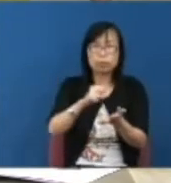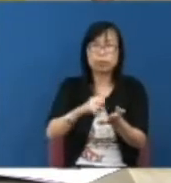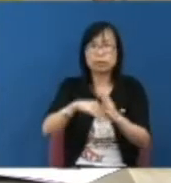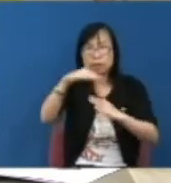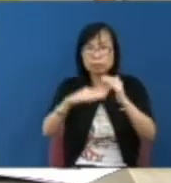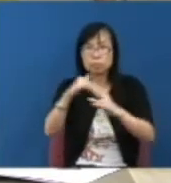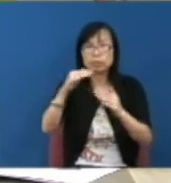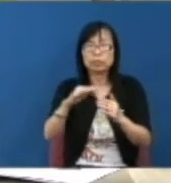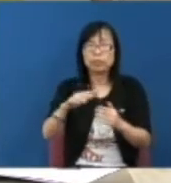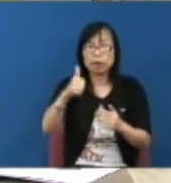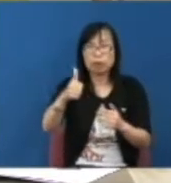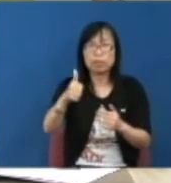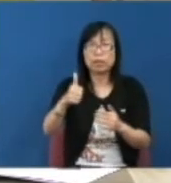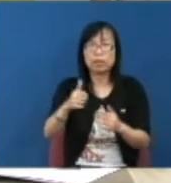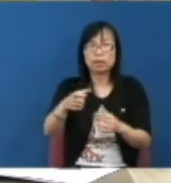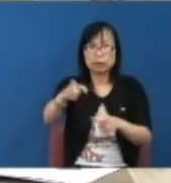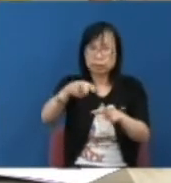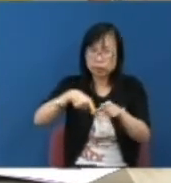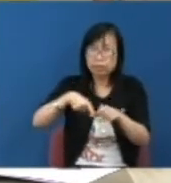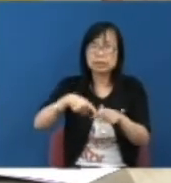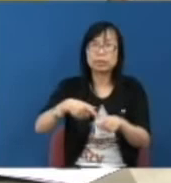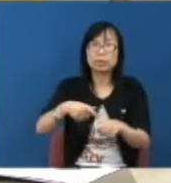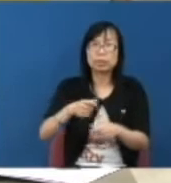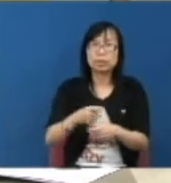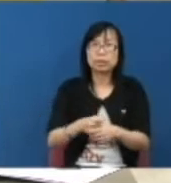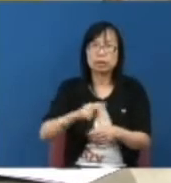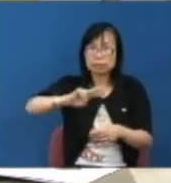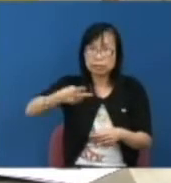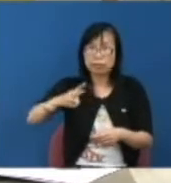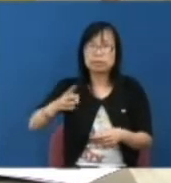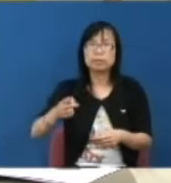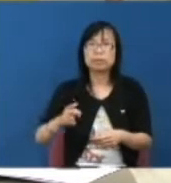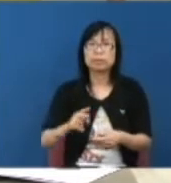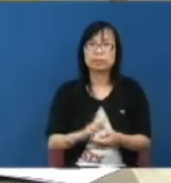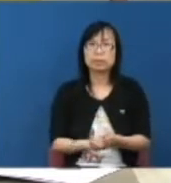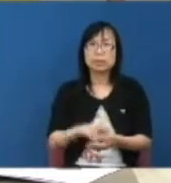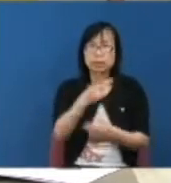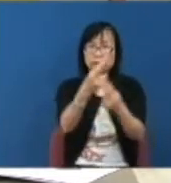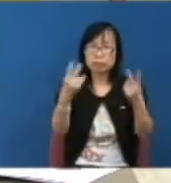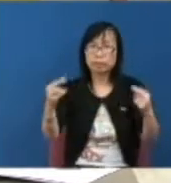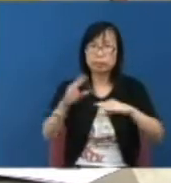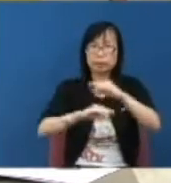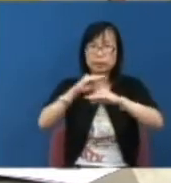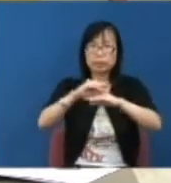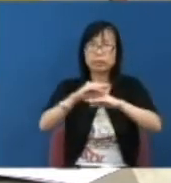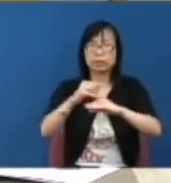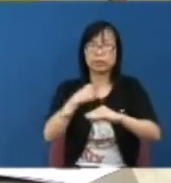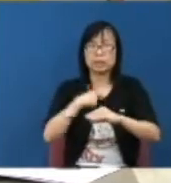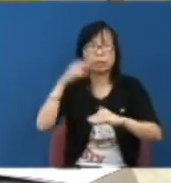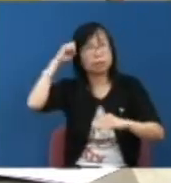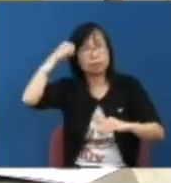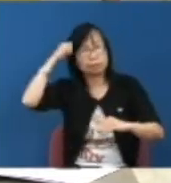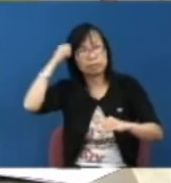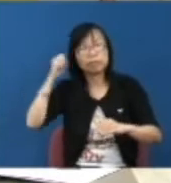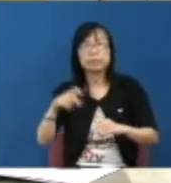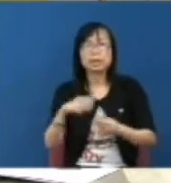者回收啊，嗰方面可以改善到咧。其實我諗 green building 咧，實質我哋都要考慮埋一